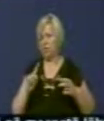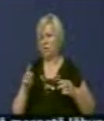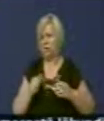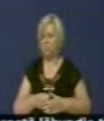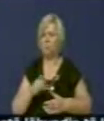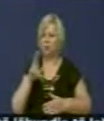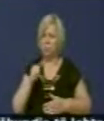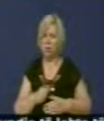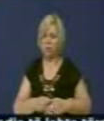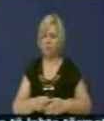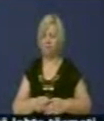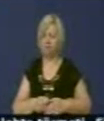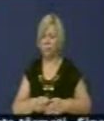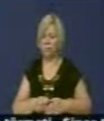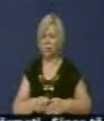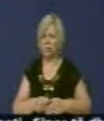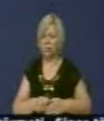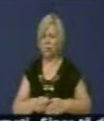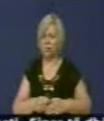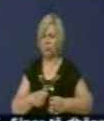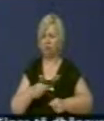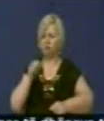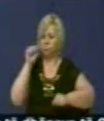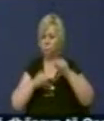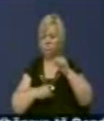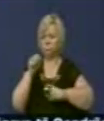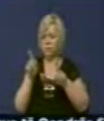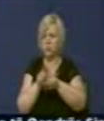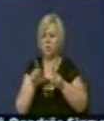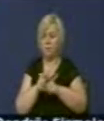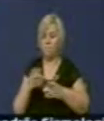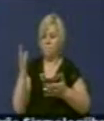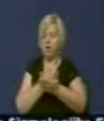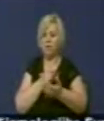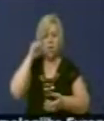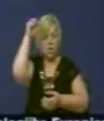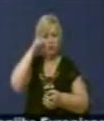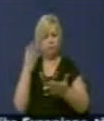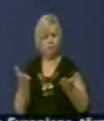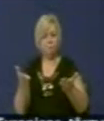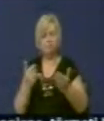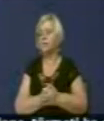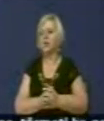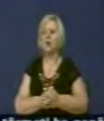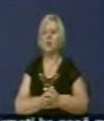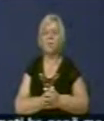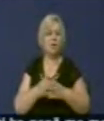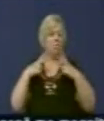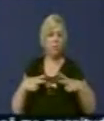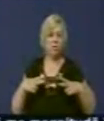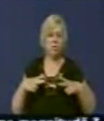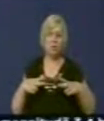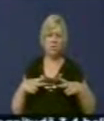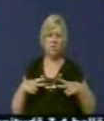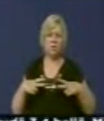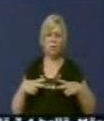fashizmin në Evropë me 9 maj vitit 1945. Themeli i bashkimit të sotëm evropian nuk